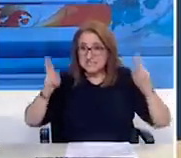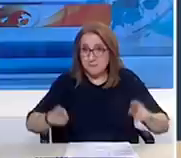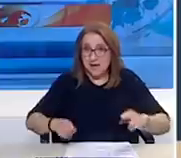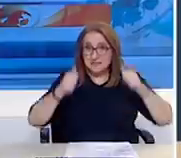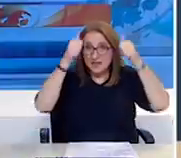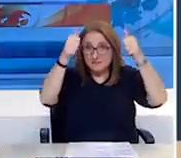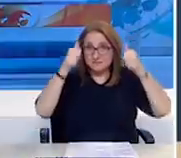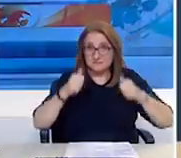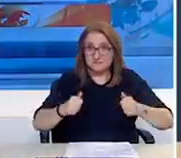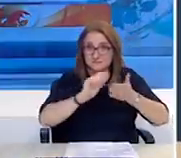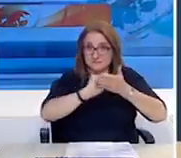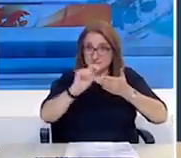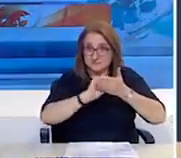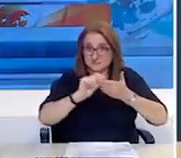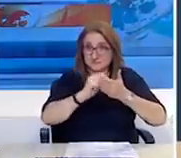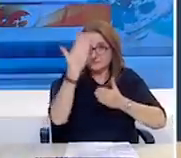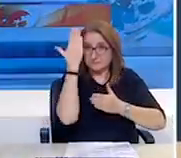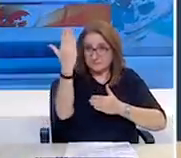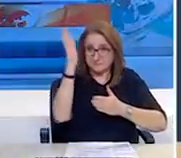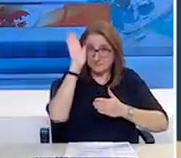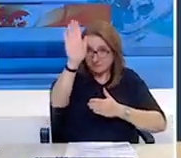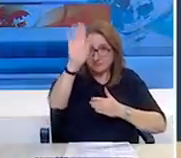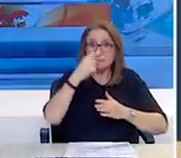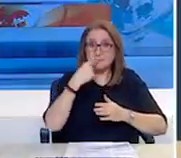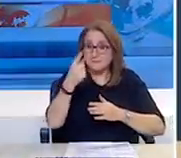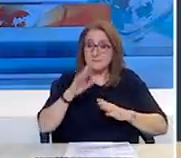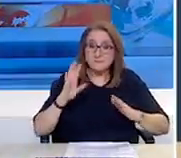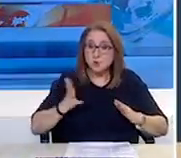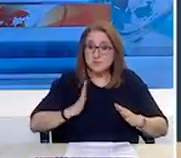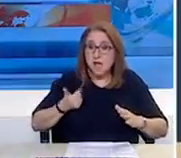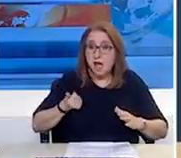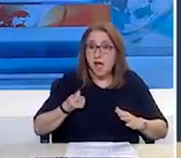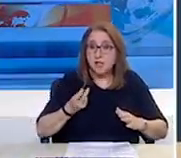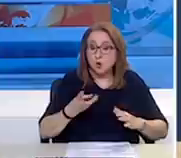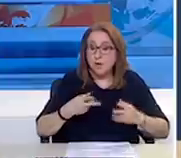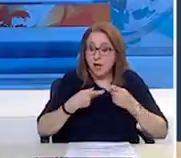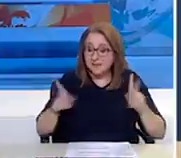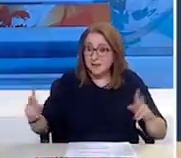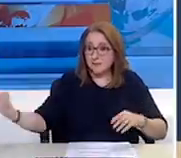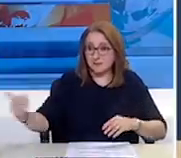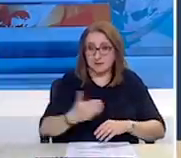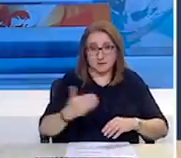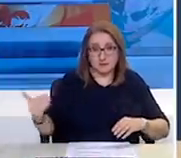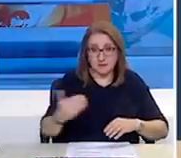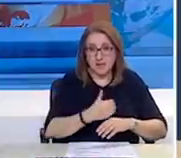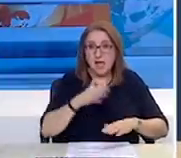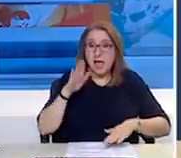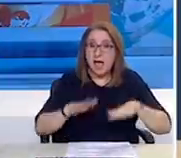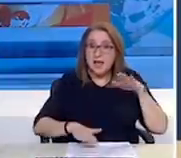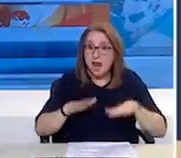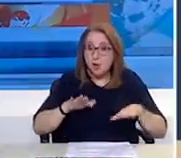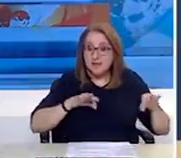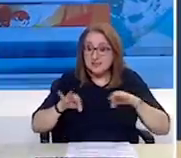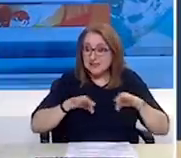τον επιτρεπόμενο εντός του χώρου αριθμό ατόμων. Ο αριθμός των ατόμων υπολογίζεται σύμφωνα με το εμβαδόν της επιφάνειας του κυρίως χώρου του